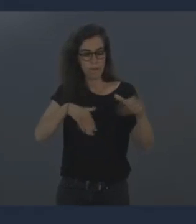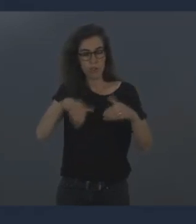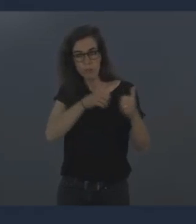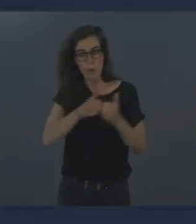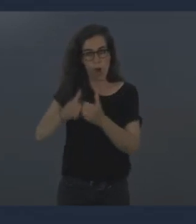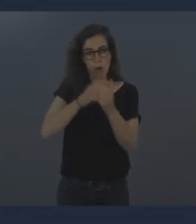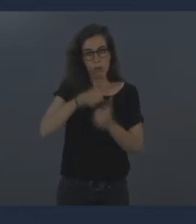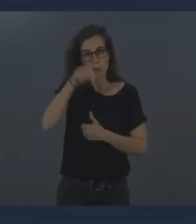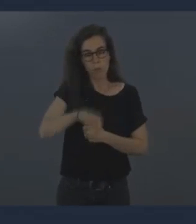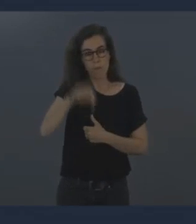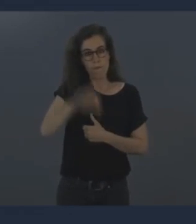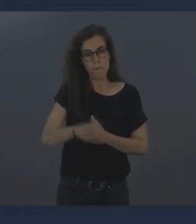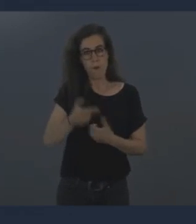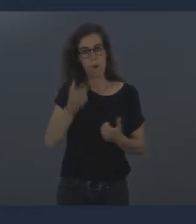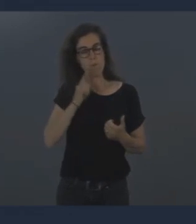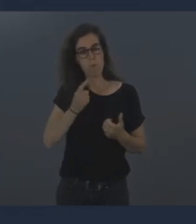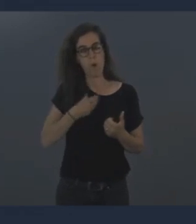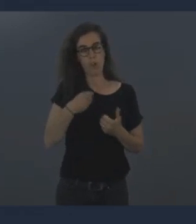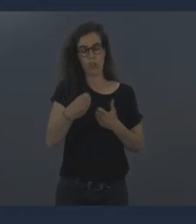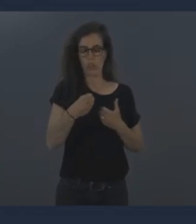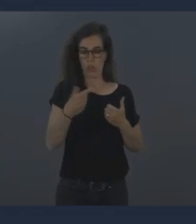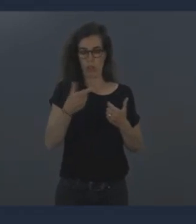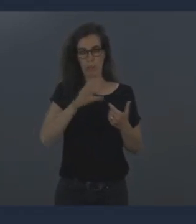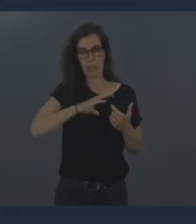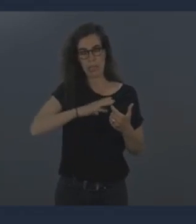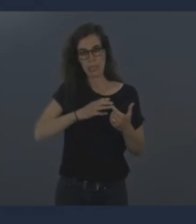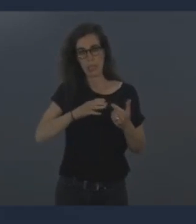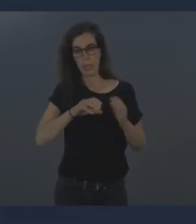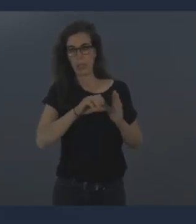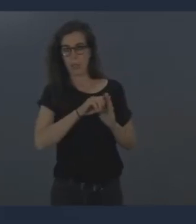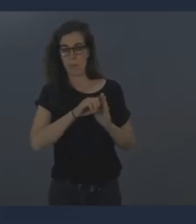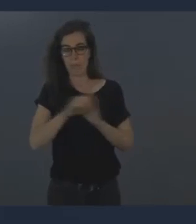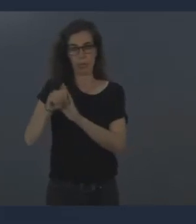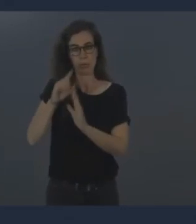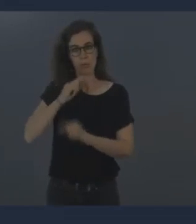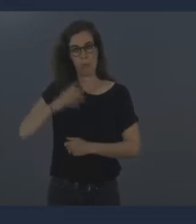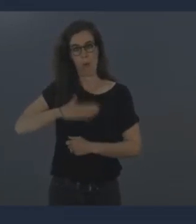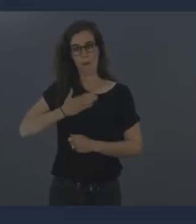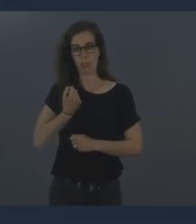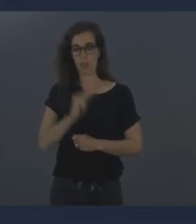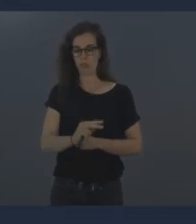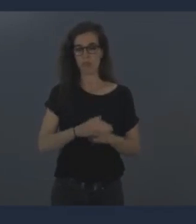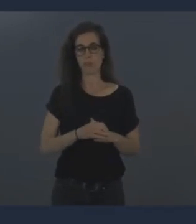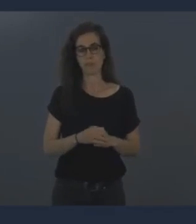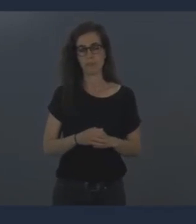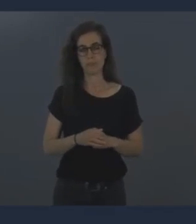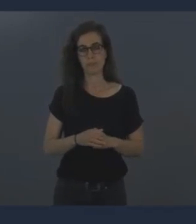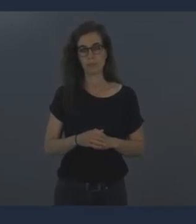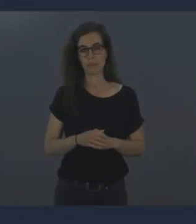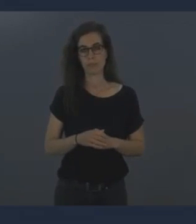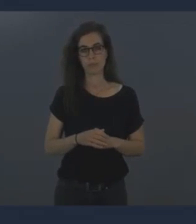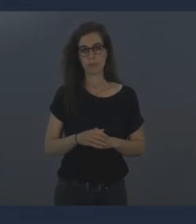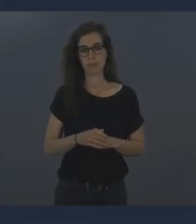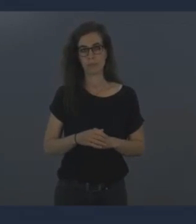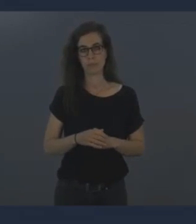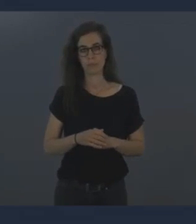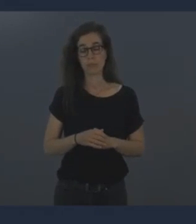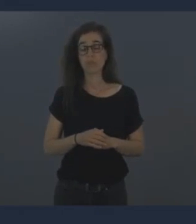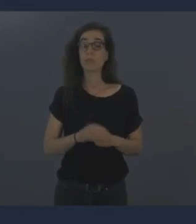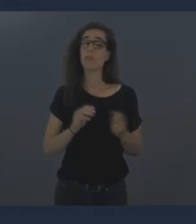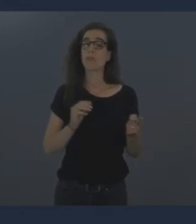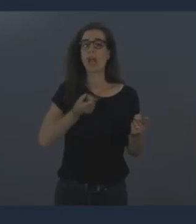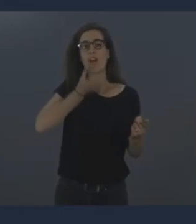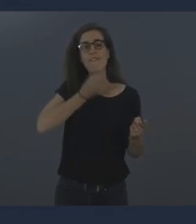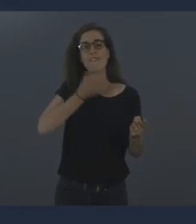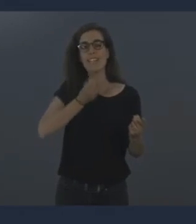à valoriser leurs atouts comme leurs difficultés. Alors, il est facile de faire fonctionner la planche à billets, mais cela ne